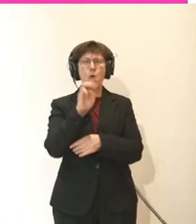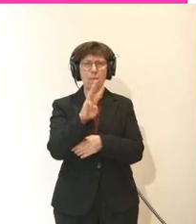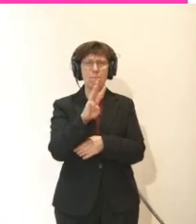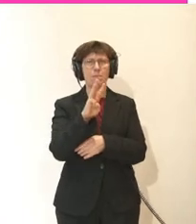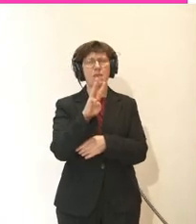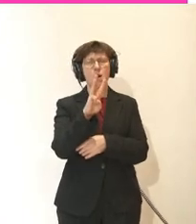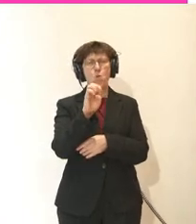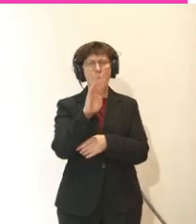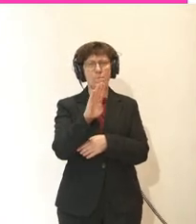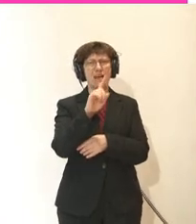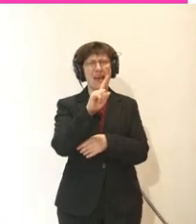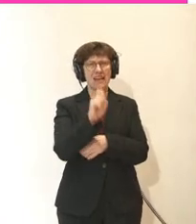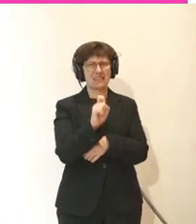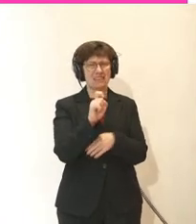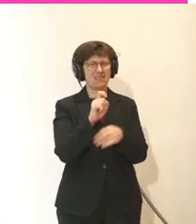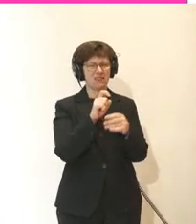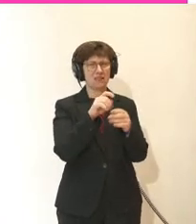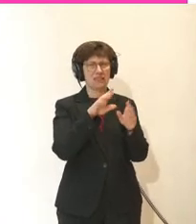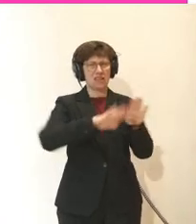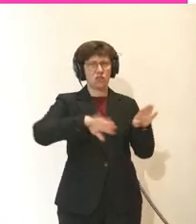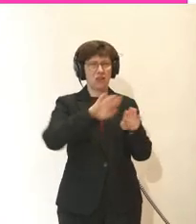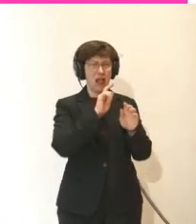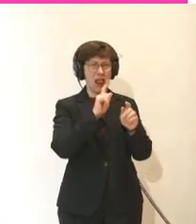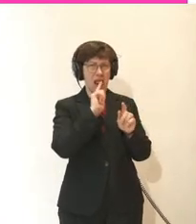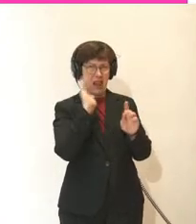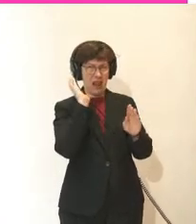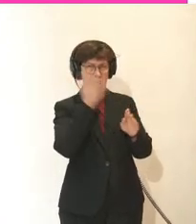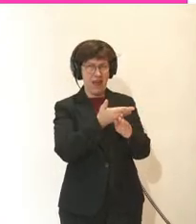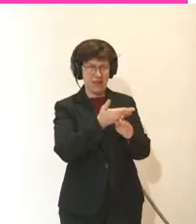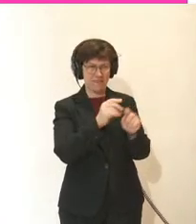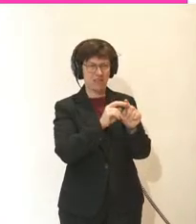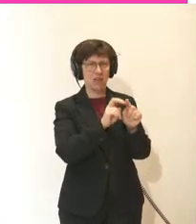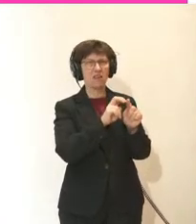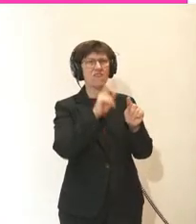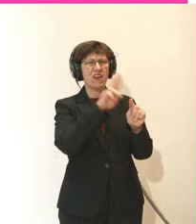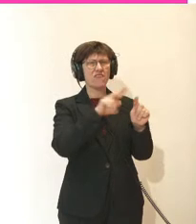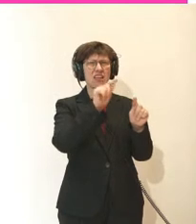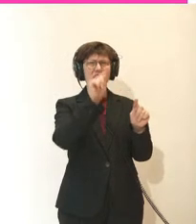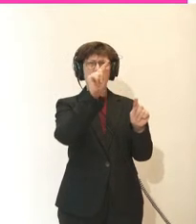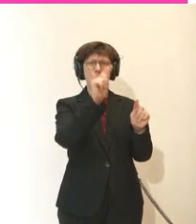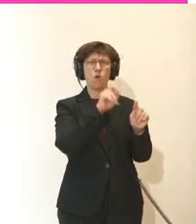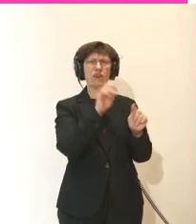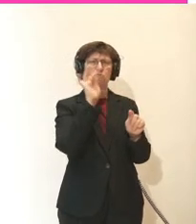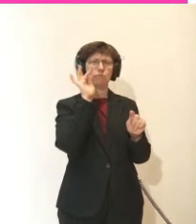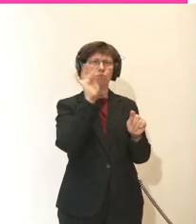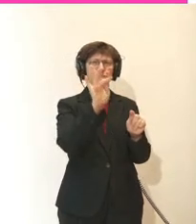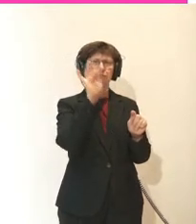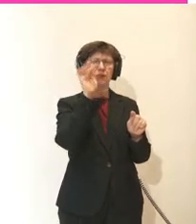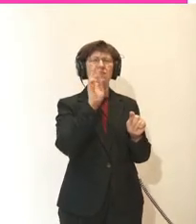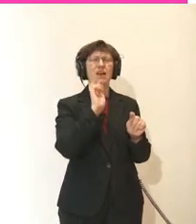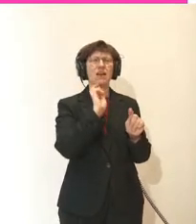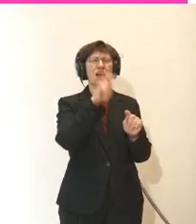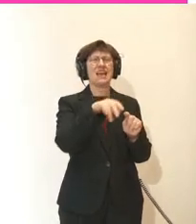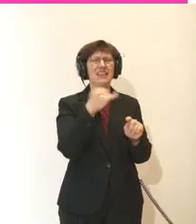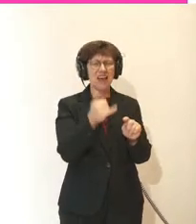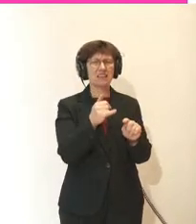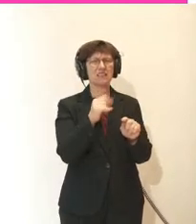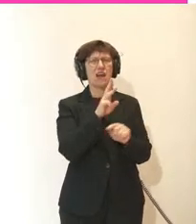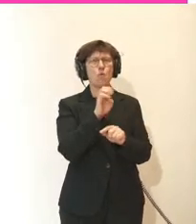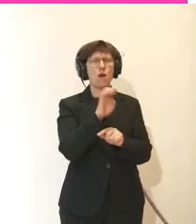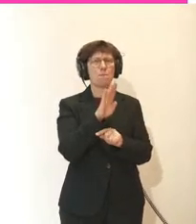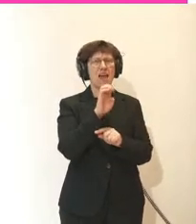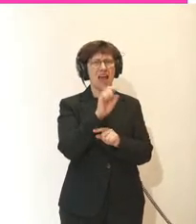da geht ihr auch auf den livestream und über den livestream über dem video seht ihr einen button da steht jetzt der websession